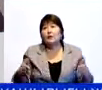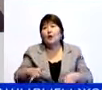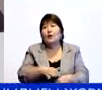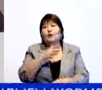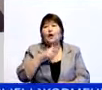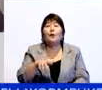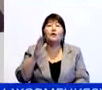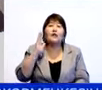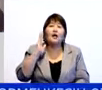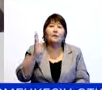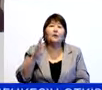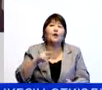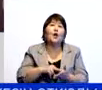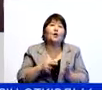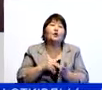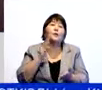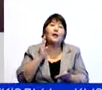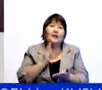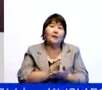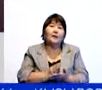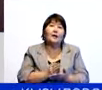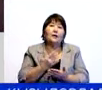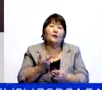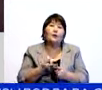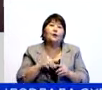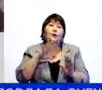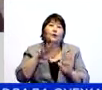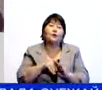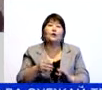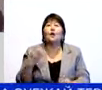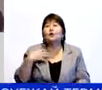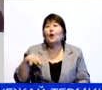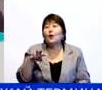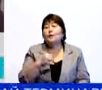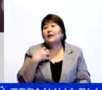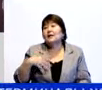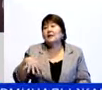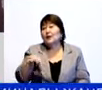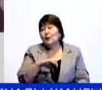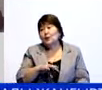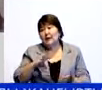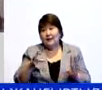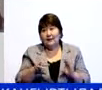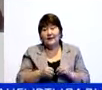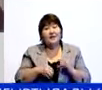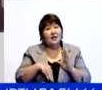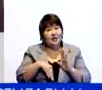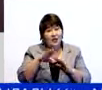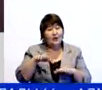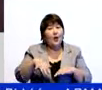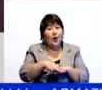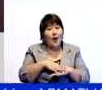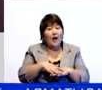уақытта болатынға біз жоспарламақпыз. Сол төңіректе осы Қызылорда облысын, Сыр өңірін нәтижесін жақсарту,